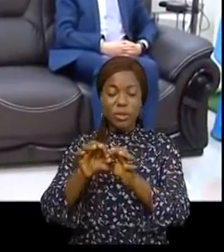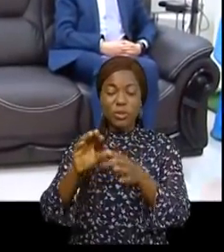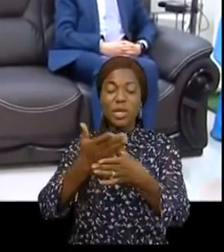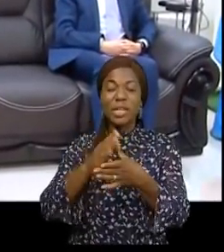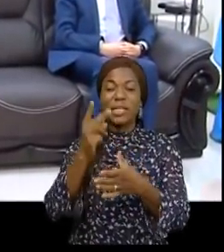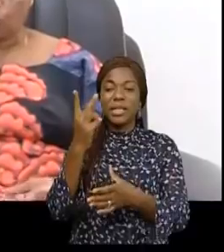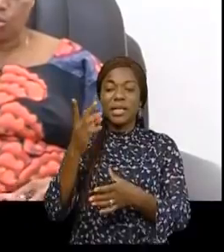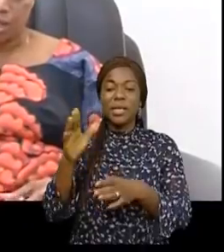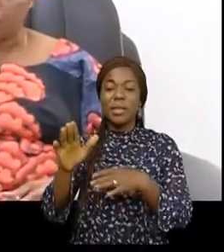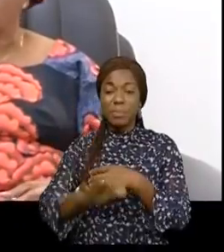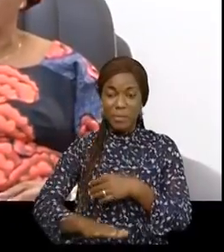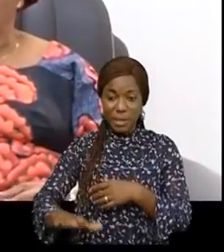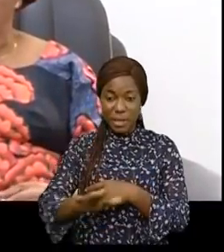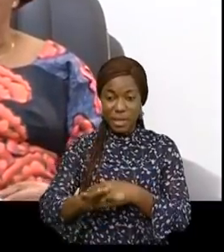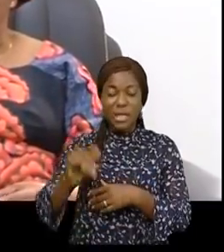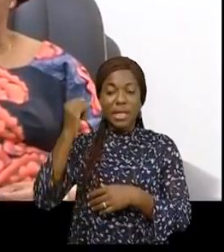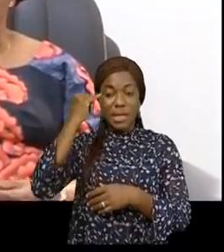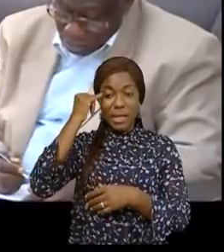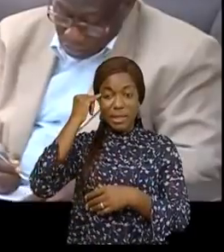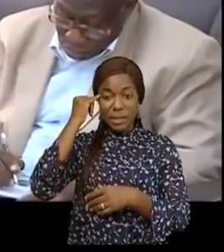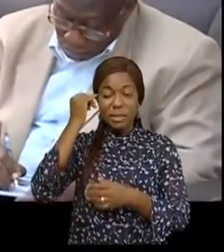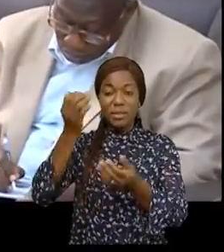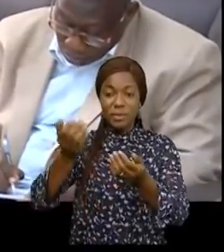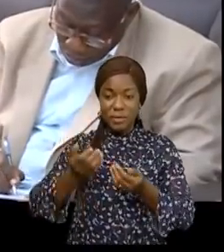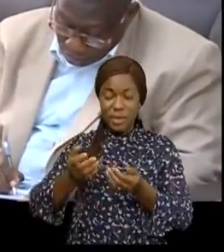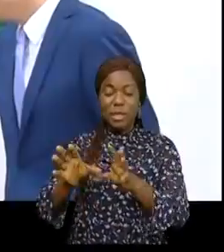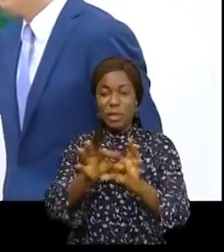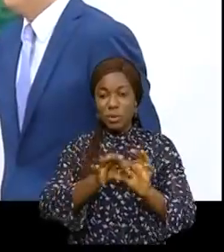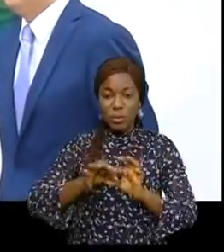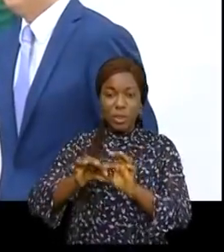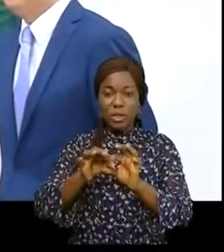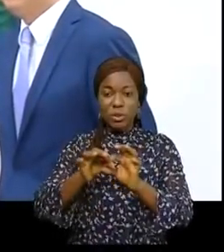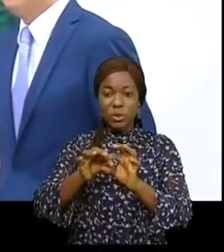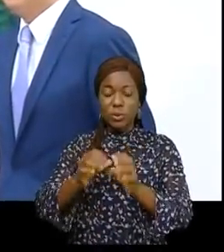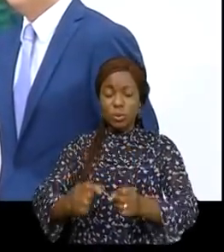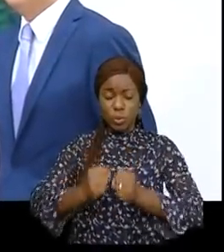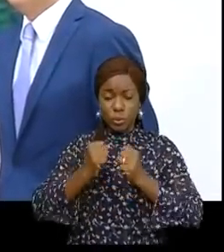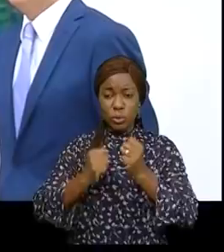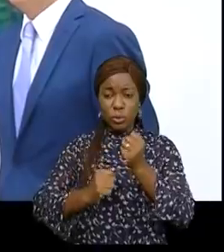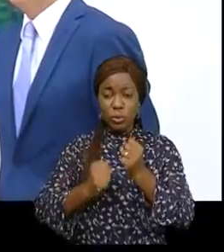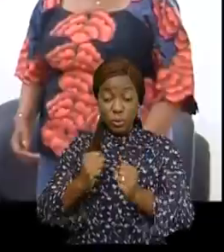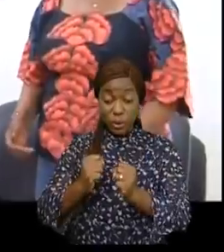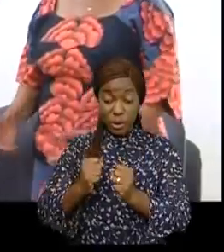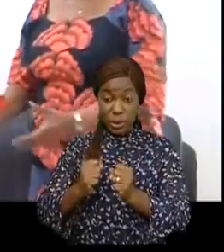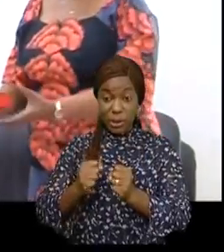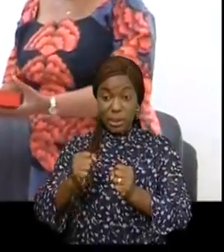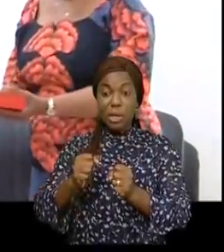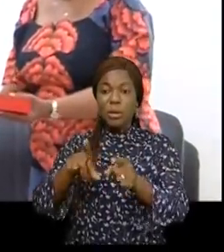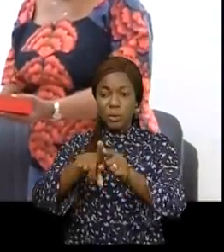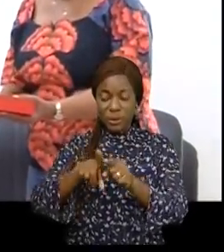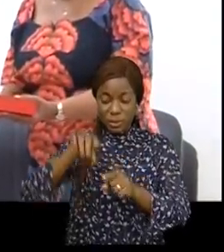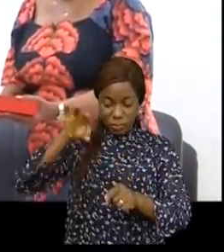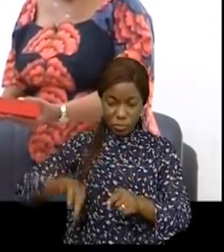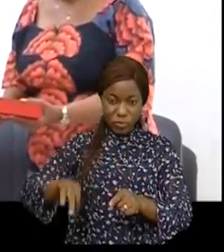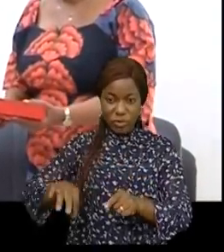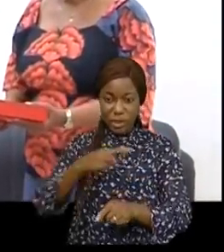sont identifiées, la Chine a-t-on scellé une coopération solide gagnant-gagnant entre elle et la République démocratique du